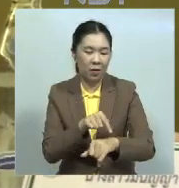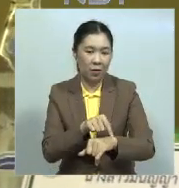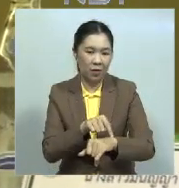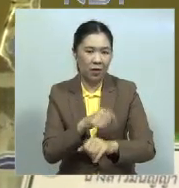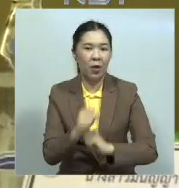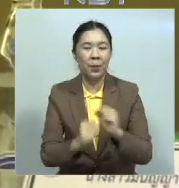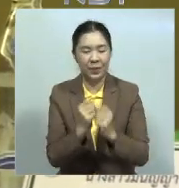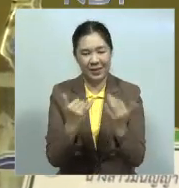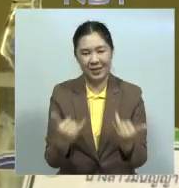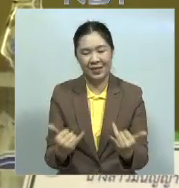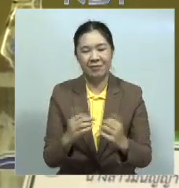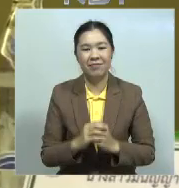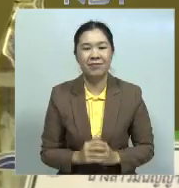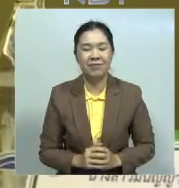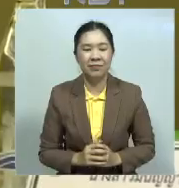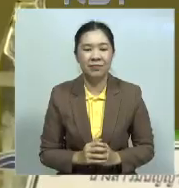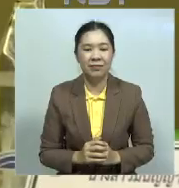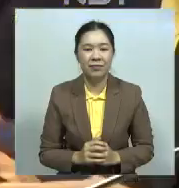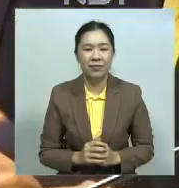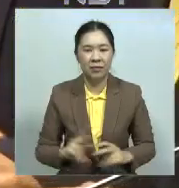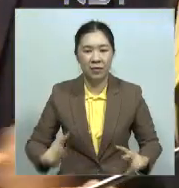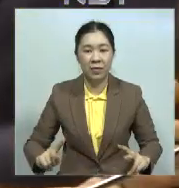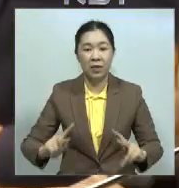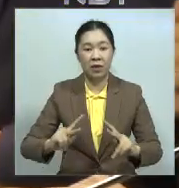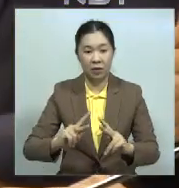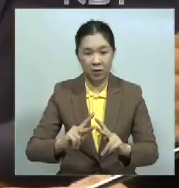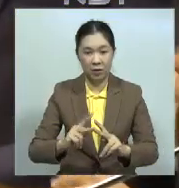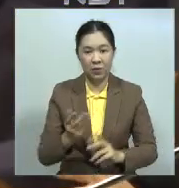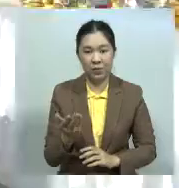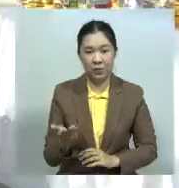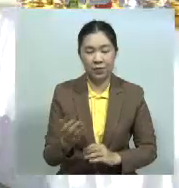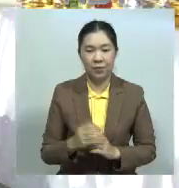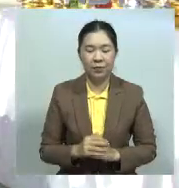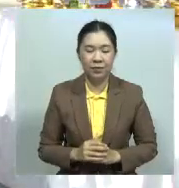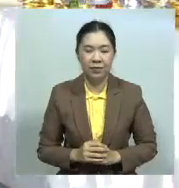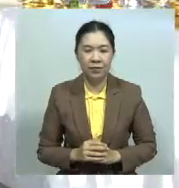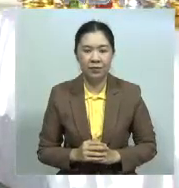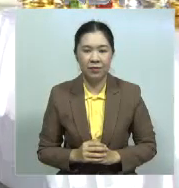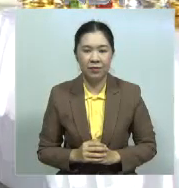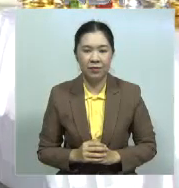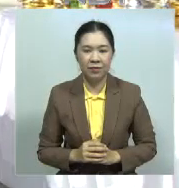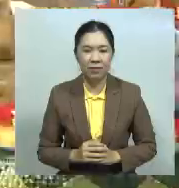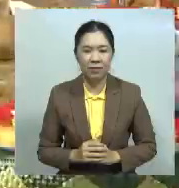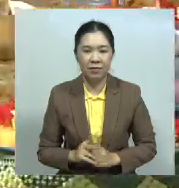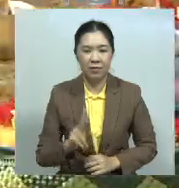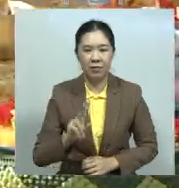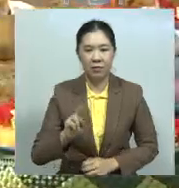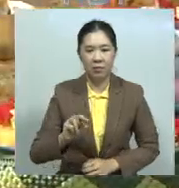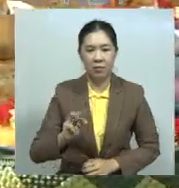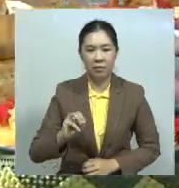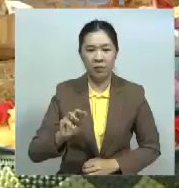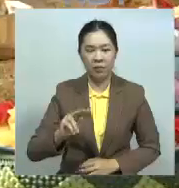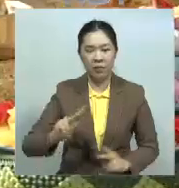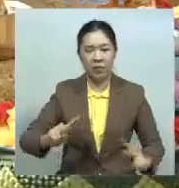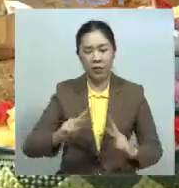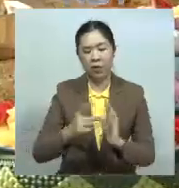ในปีนี้อย่างแน่นอนนะคะเอาไปดูที่กระทรวงดีอีกันบ้างนะคะนายพุทธิพงษ์ปุณกันค่ะรัฐมนตรีว่าการกระทรวงดิ